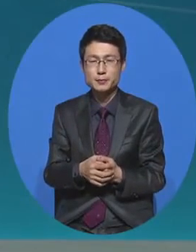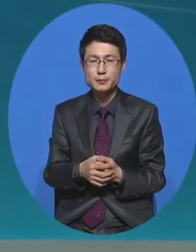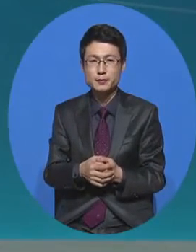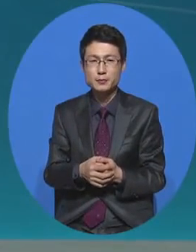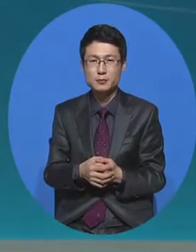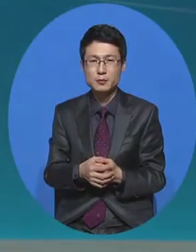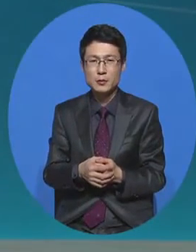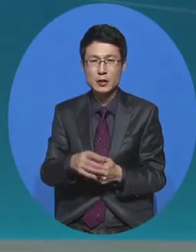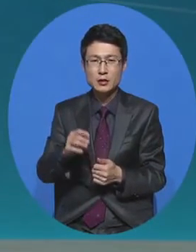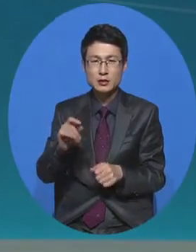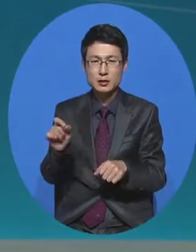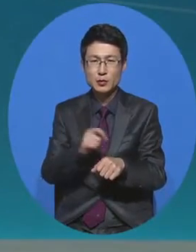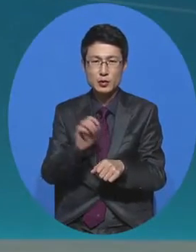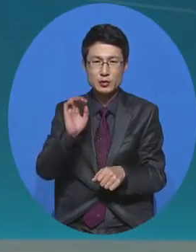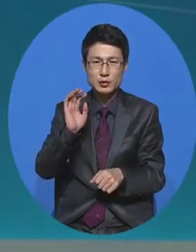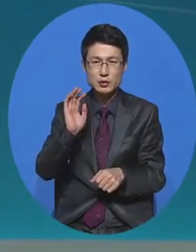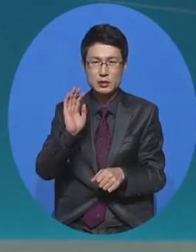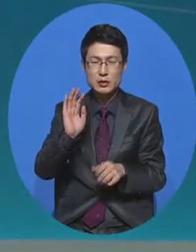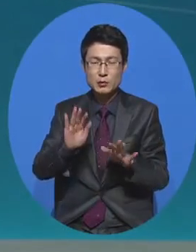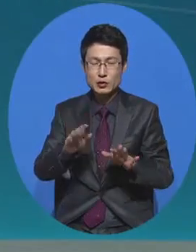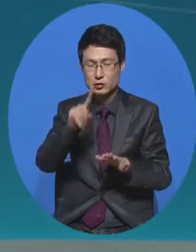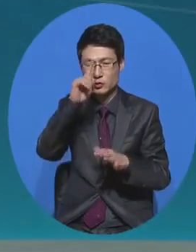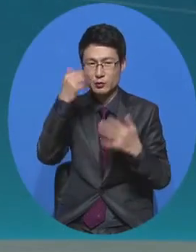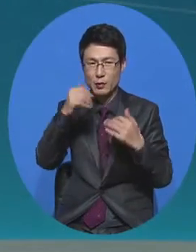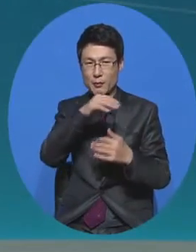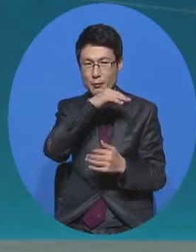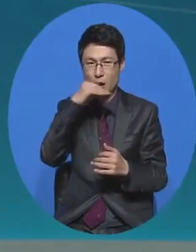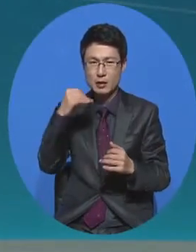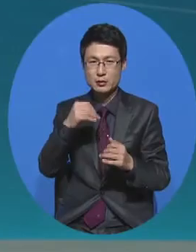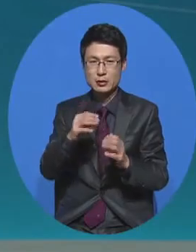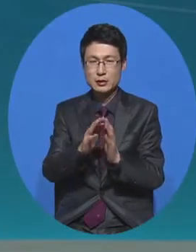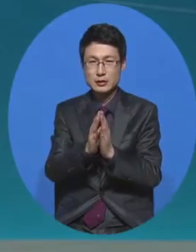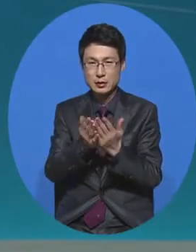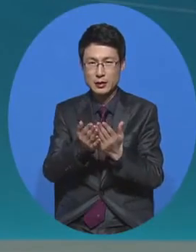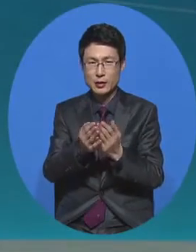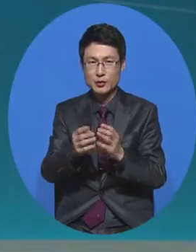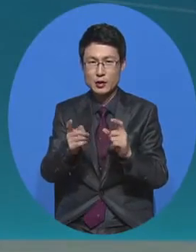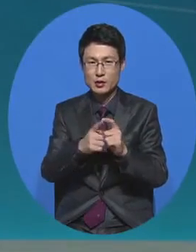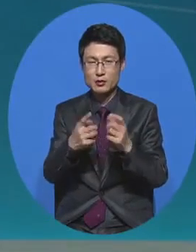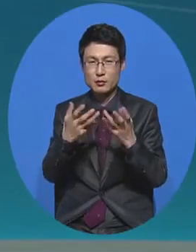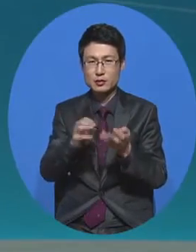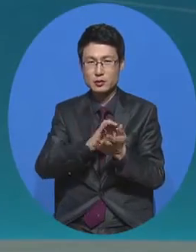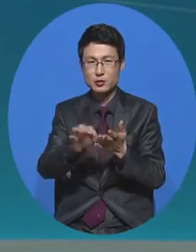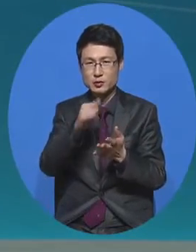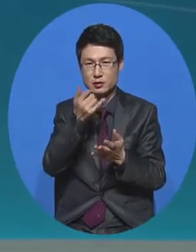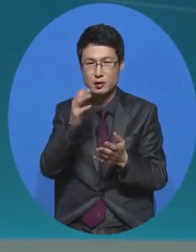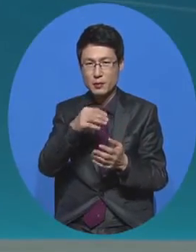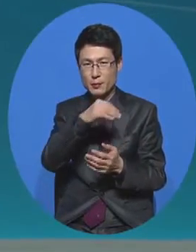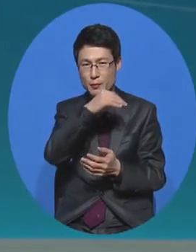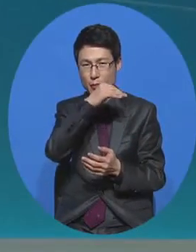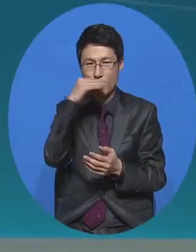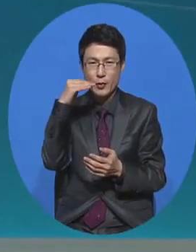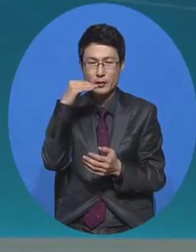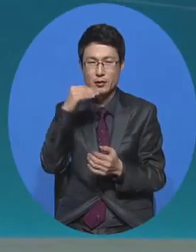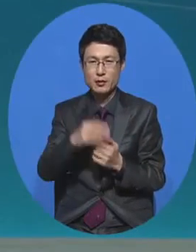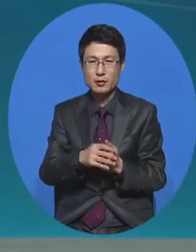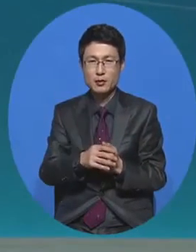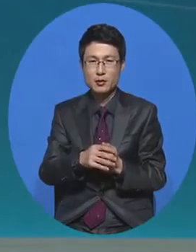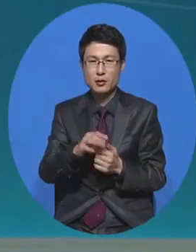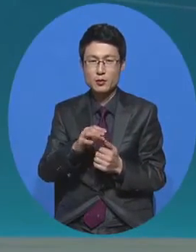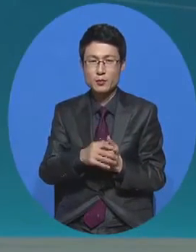2 특히 이번 정부에서 올바른 교과서 라고 하는 영어를 자꾸 서 오는데요 4 월 바르다 라고 하는